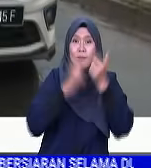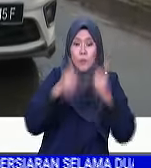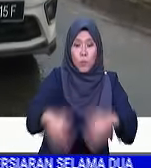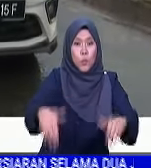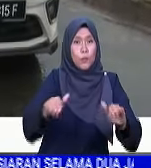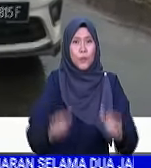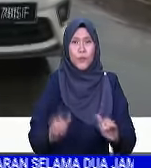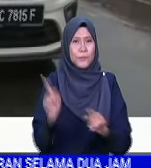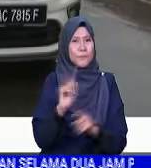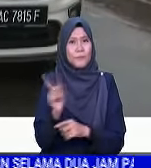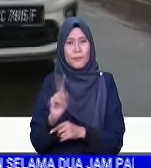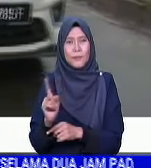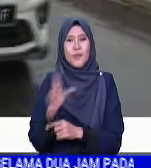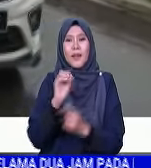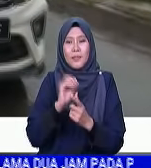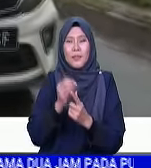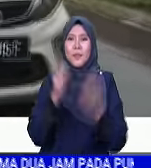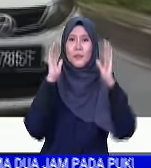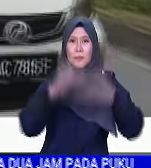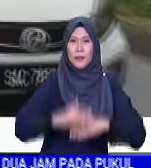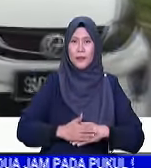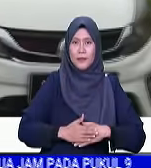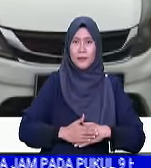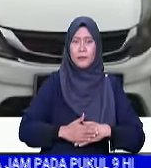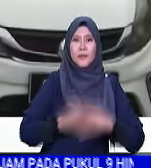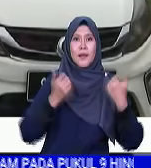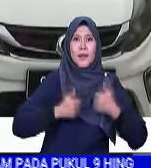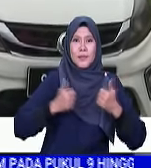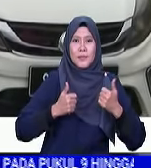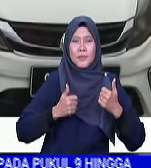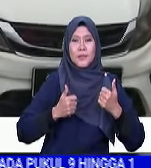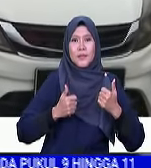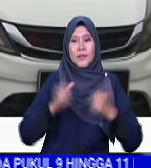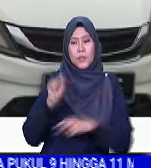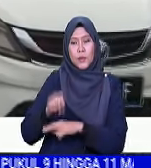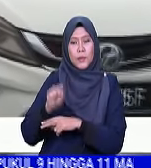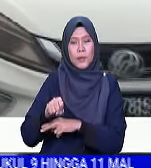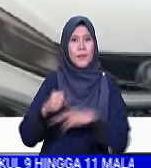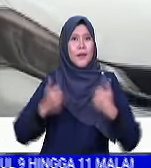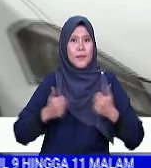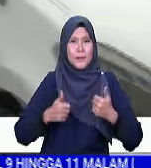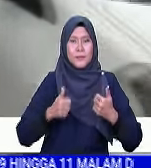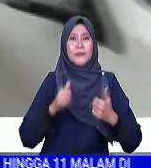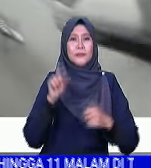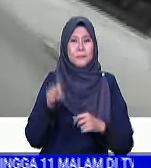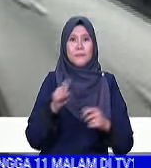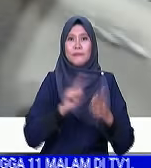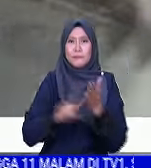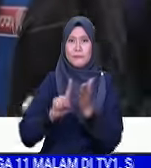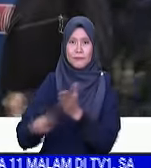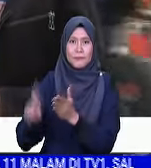dan juga SOP mendirikan solat sepanjang solat sunat Aidiladha ini. Baik